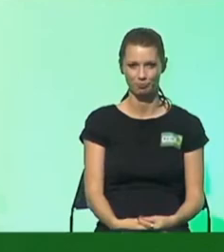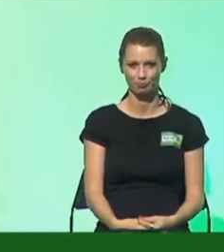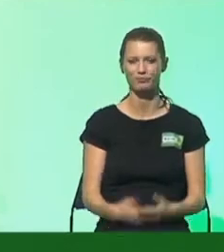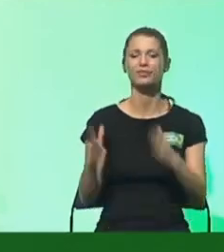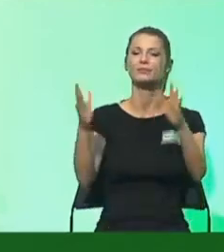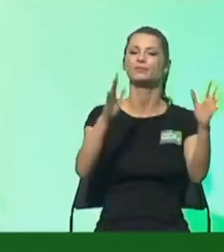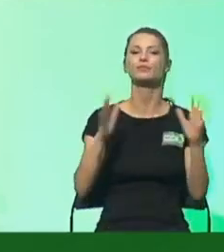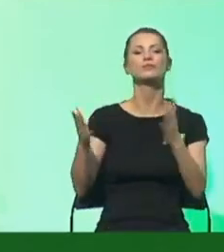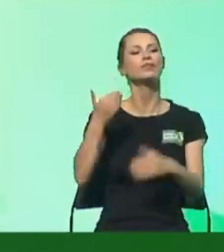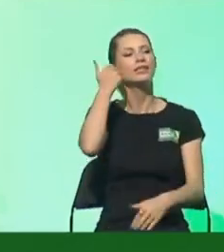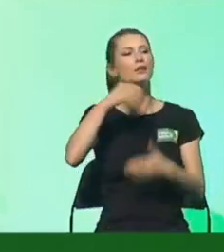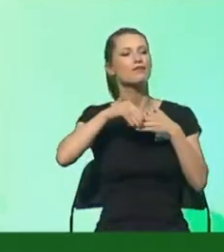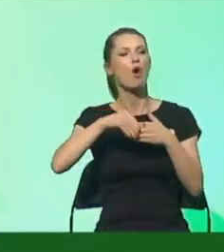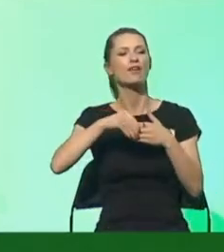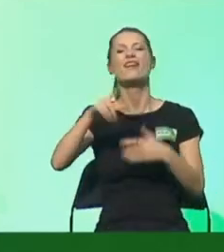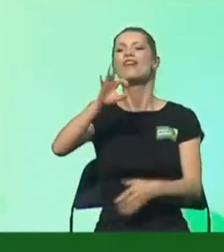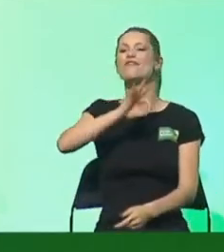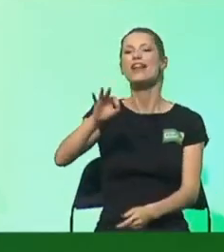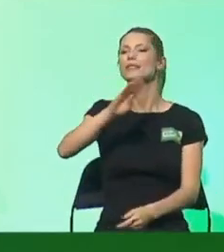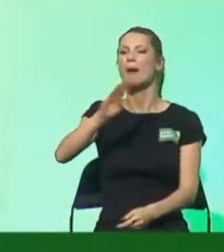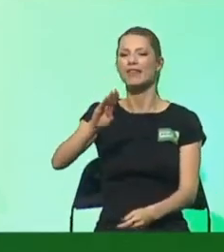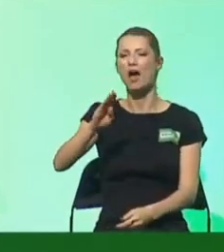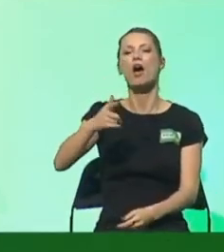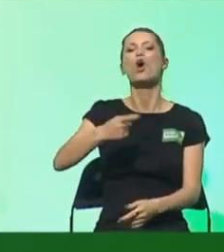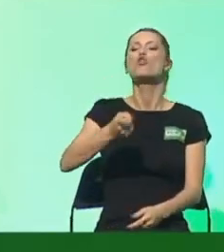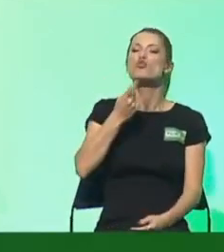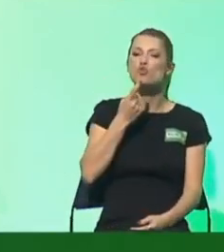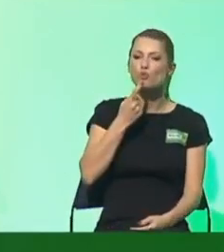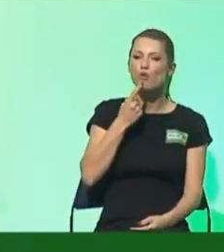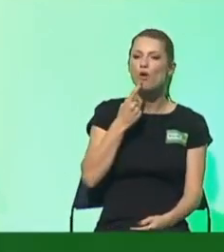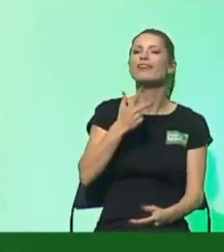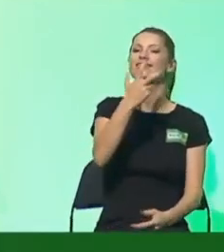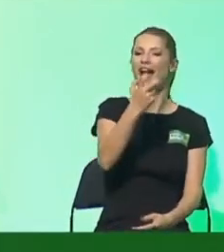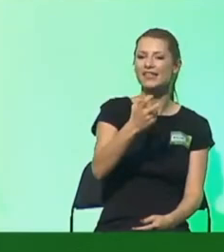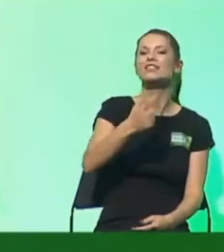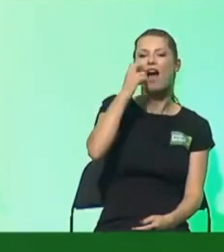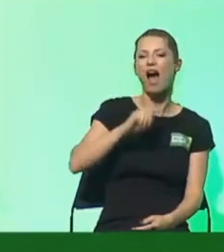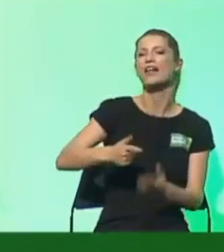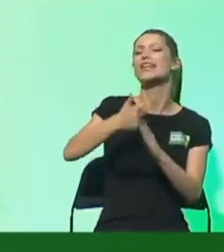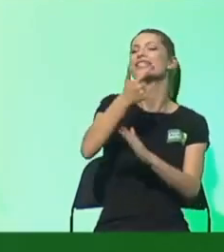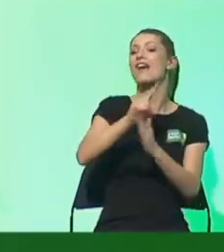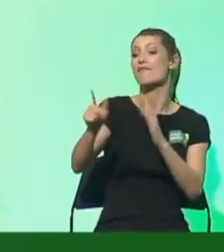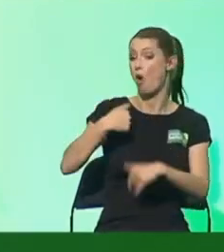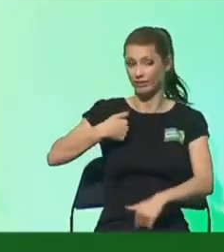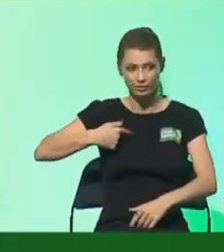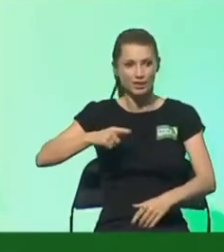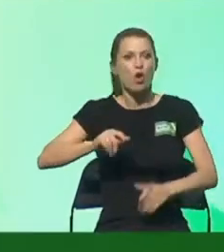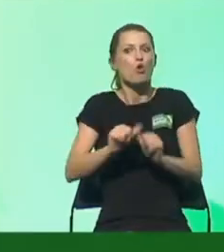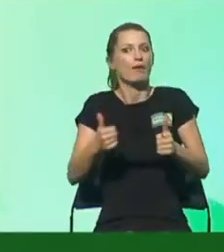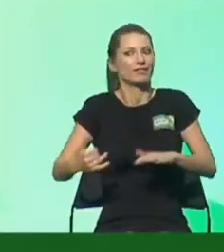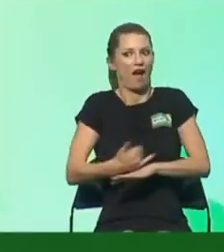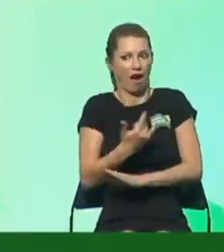liebe Freundinnen und Freunde, ich bin Felix Banaschak aus Duisburg, 30 Jahre alt. Ich bin seit 2 Wochen sehr glücklich verheiratet. Ich glaube, nach 2 Wochen wäre alles andere auch